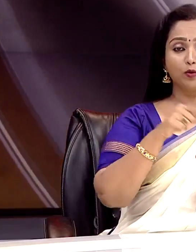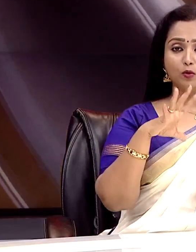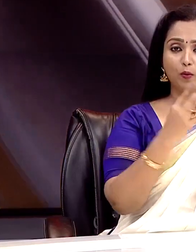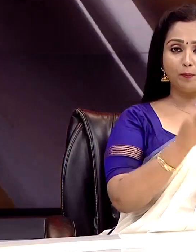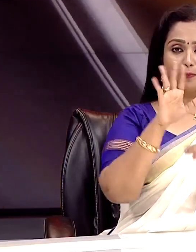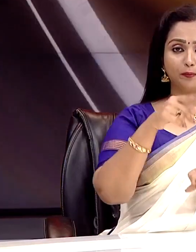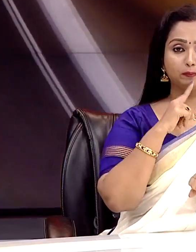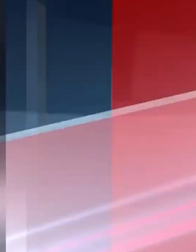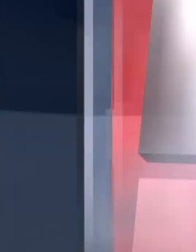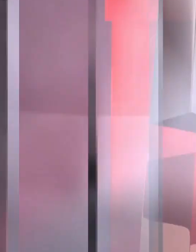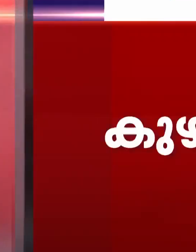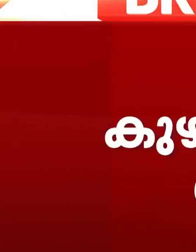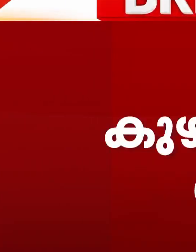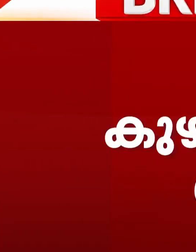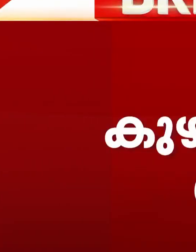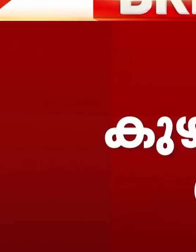വർഗീസ് ആരോപിച്ചു.